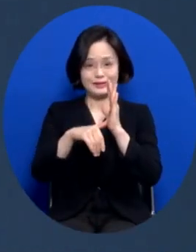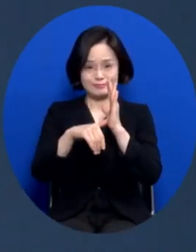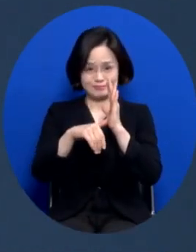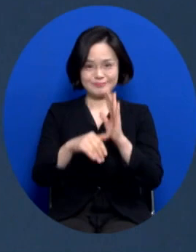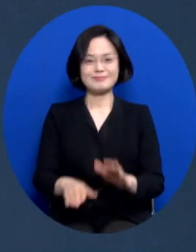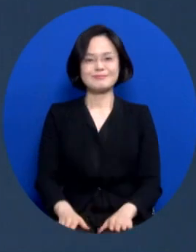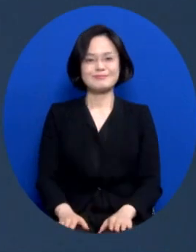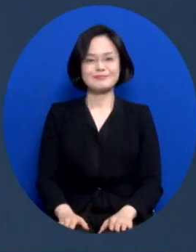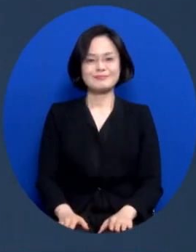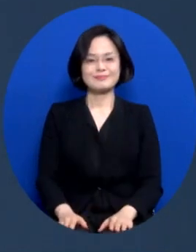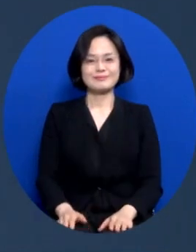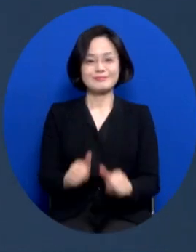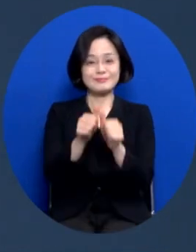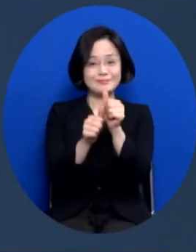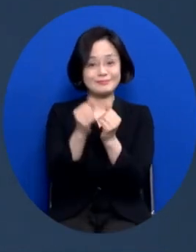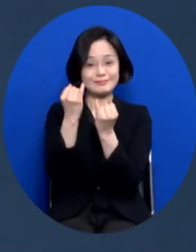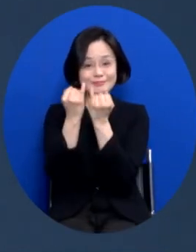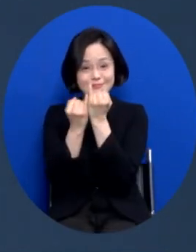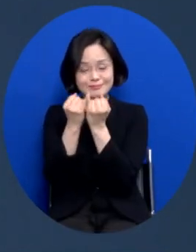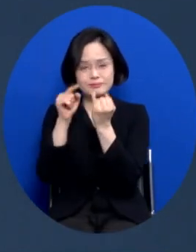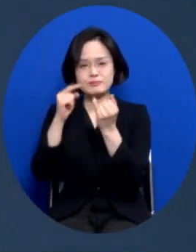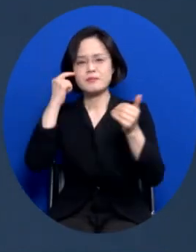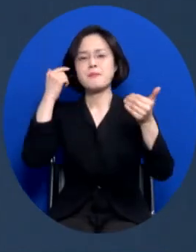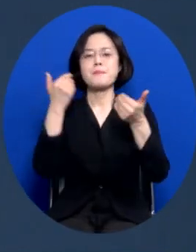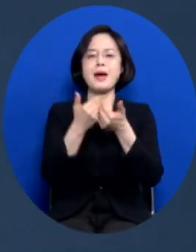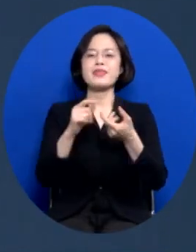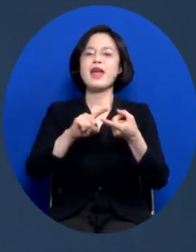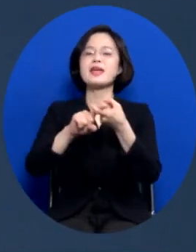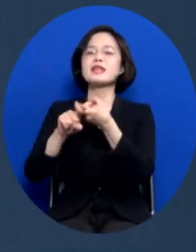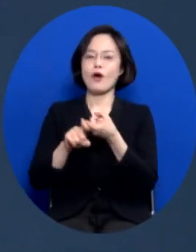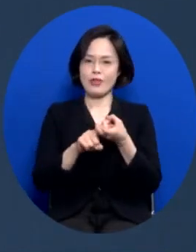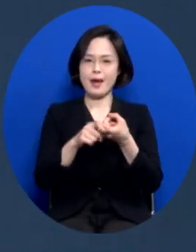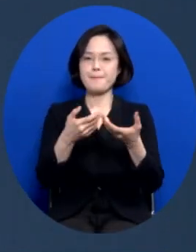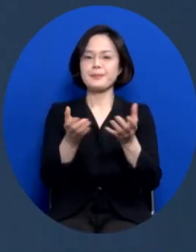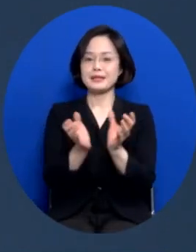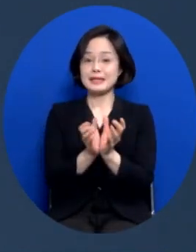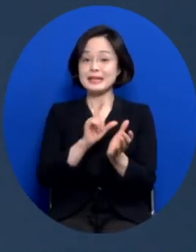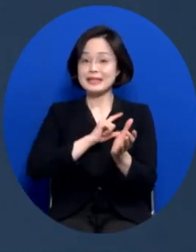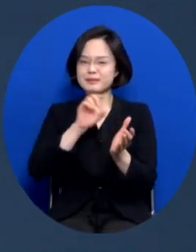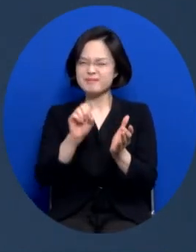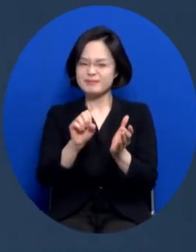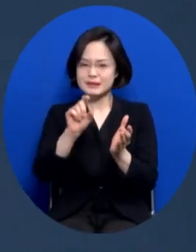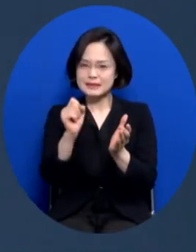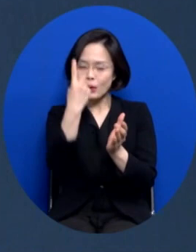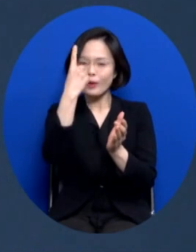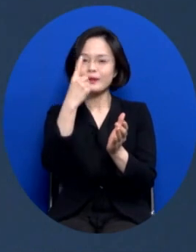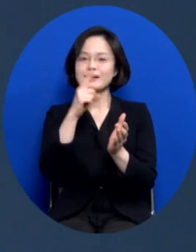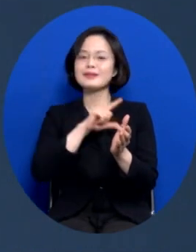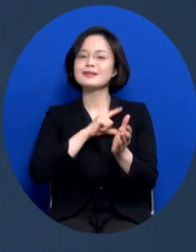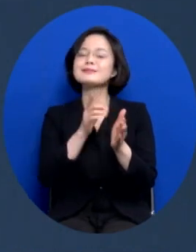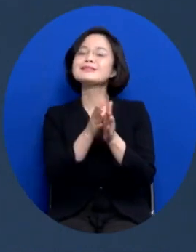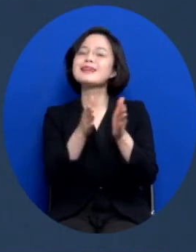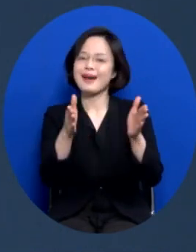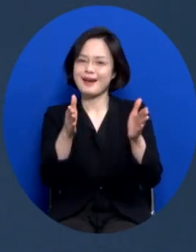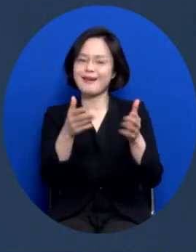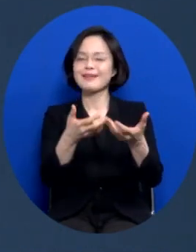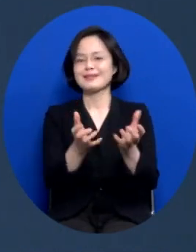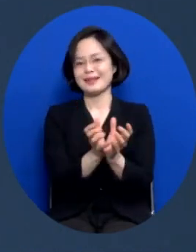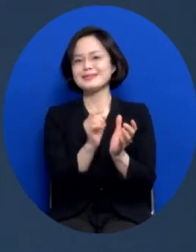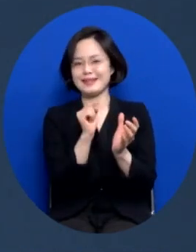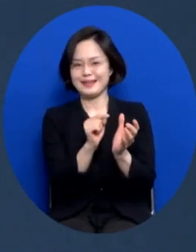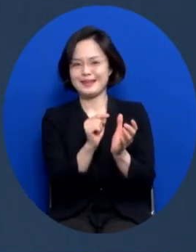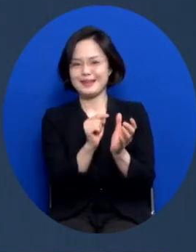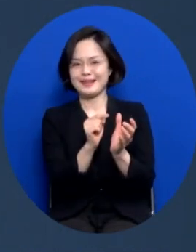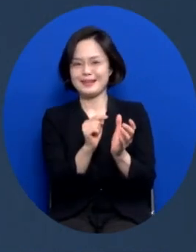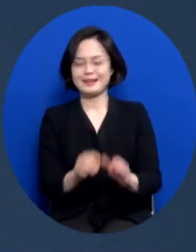동승원 반대연합이라고 하는 이름으로 출금을 했고요 이 시대 속에서 성경적인